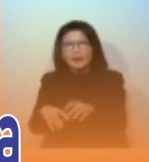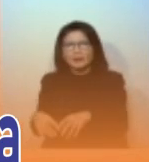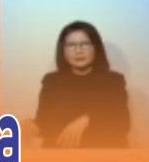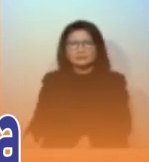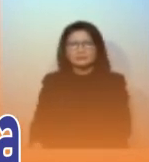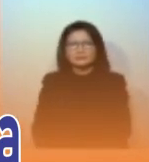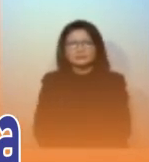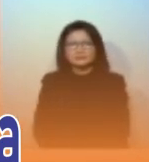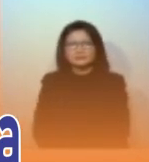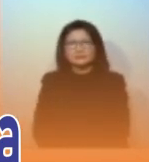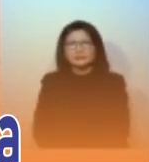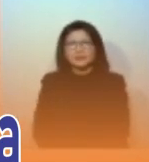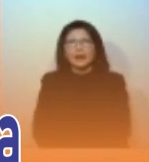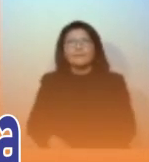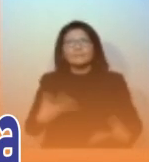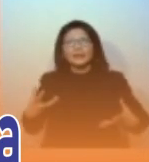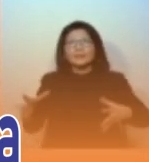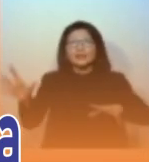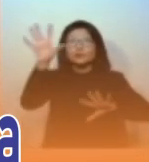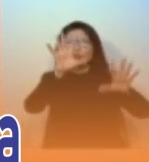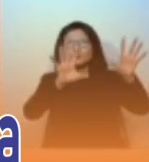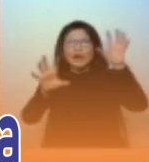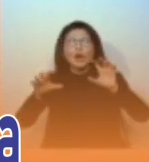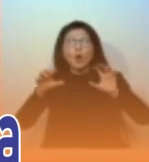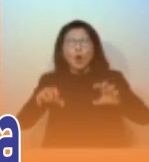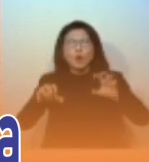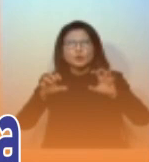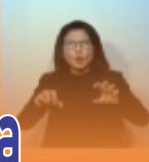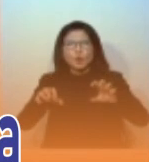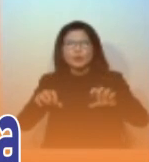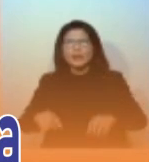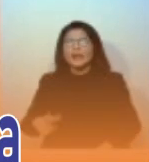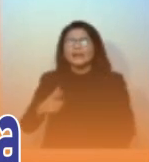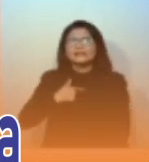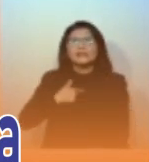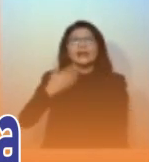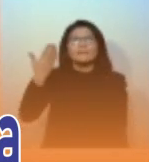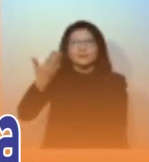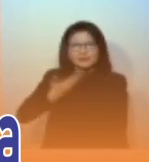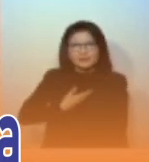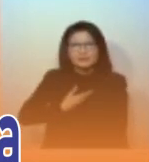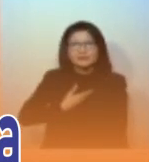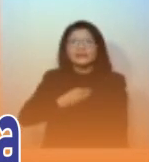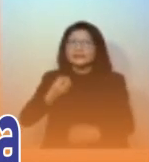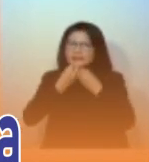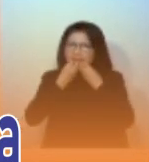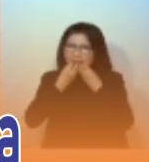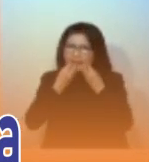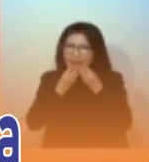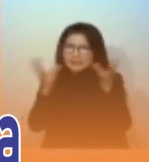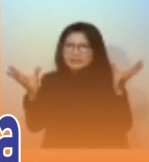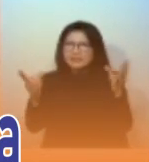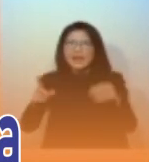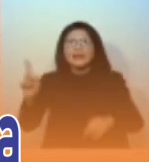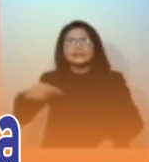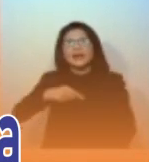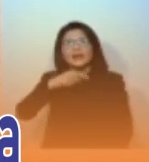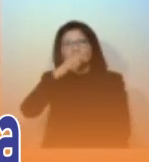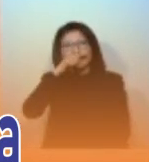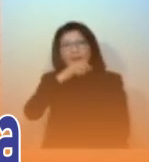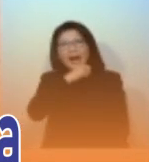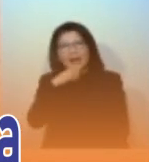bagaimana polusi yang terjadi, saya ingin dapat statement yang clear dari Mas Anies.